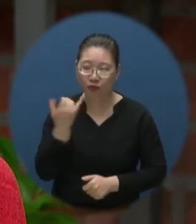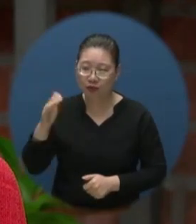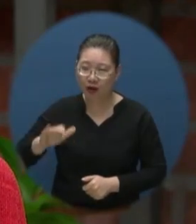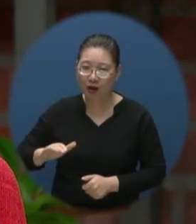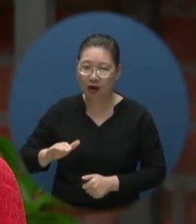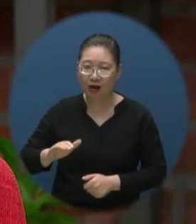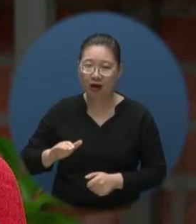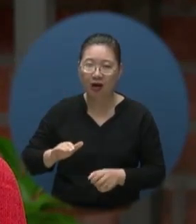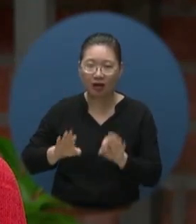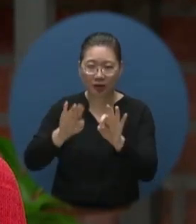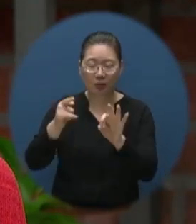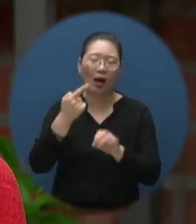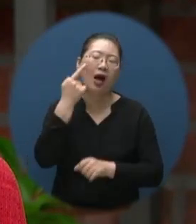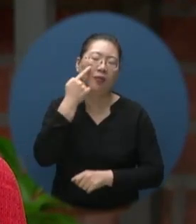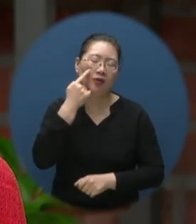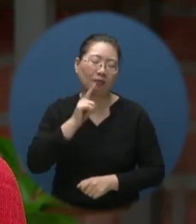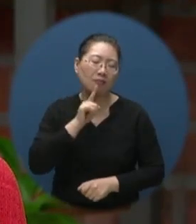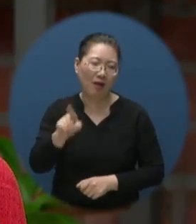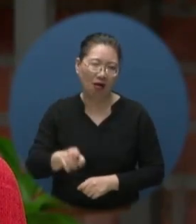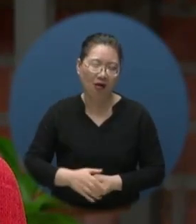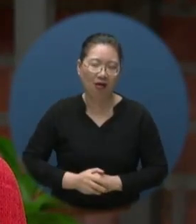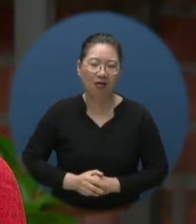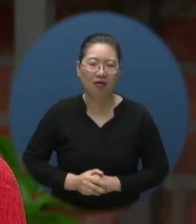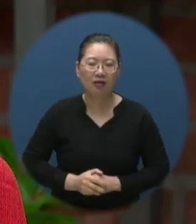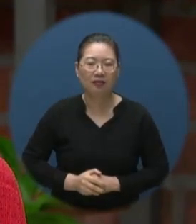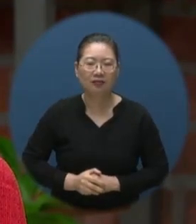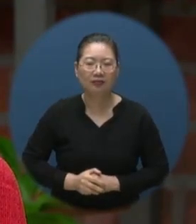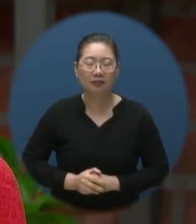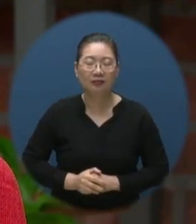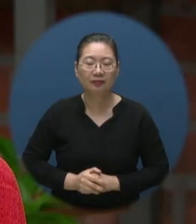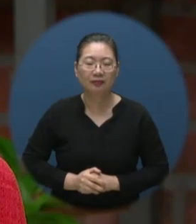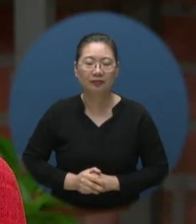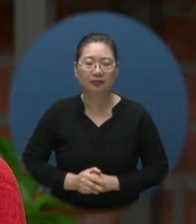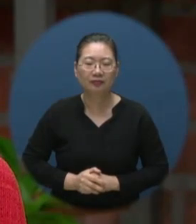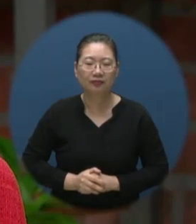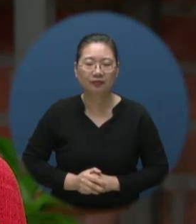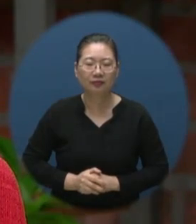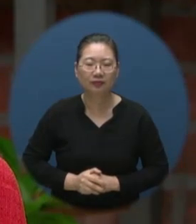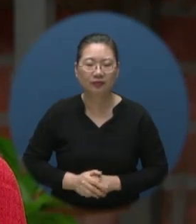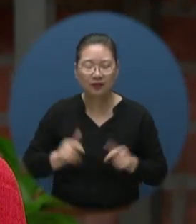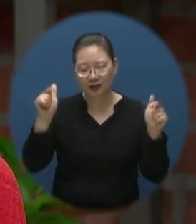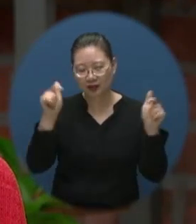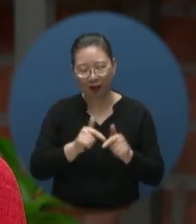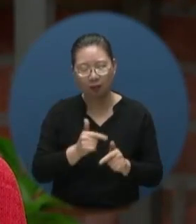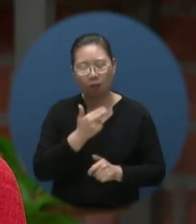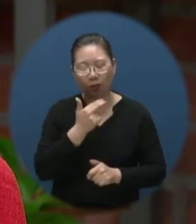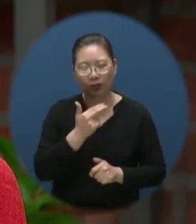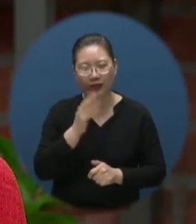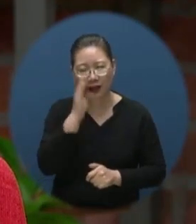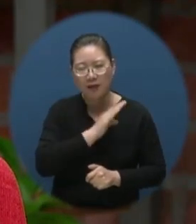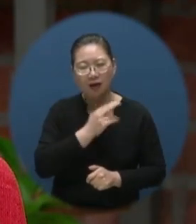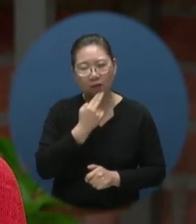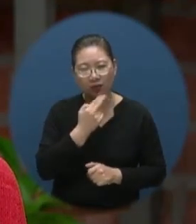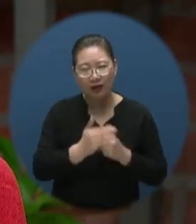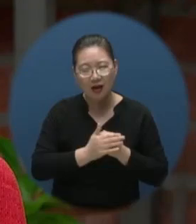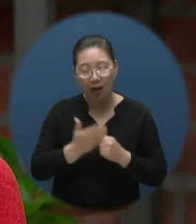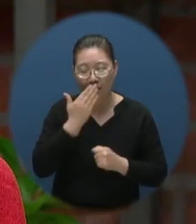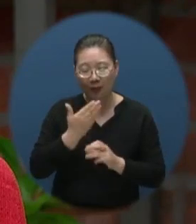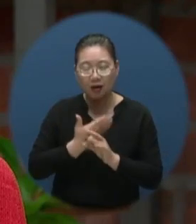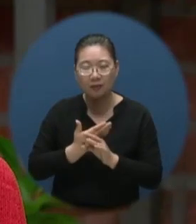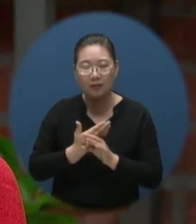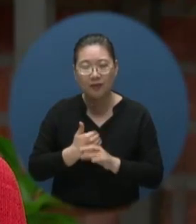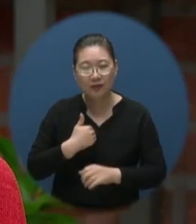제가 한 열 번 맞아보자 내가 그랬어요. 그래서 나빠지지는 않는다. 그러니까 할 수